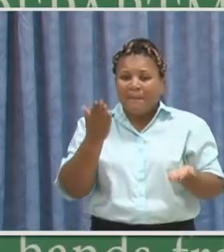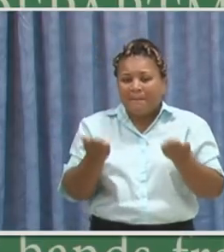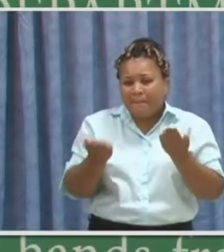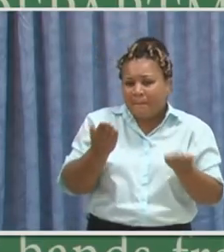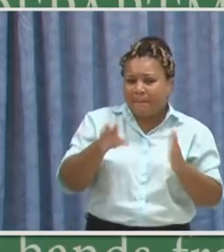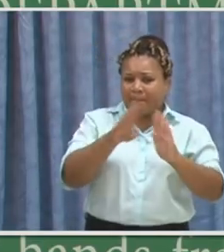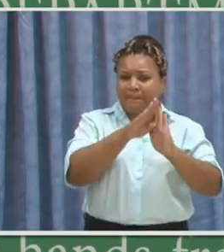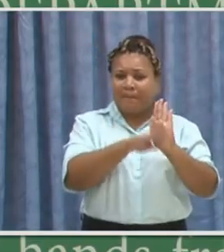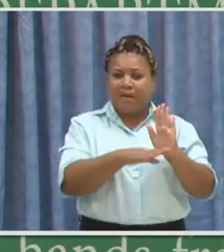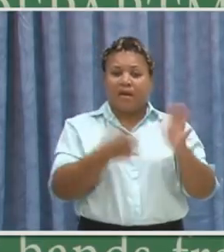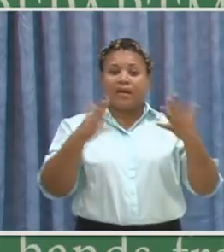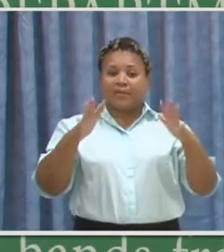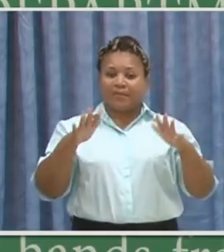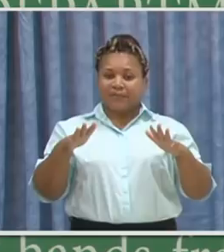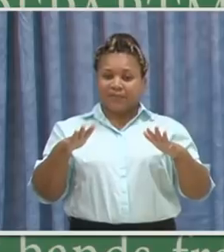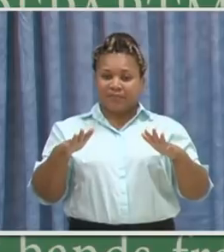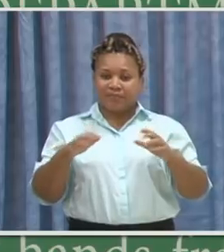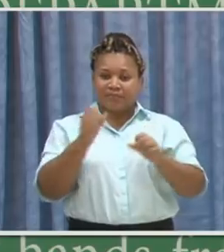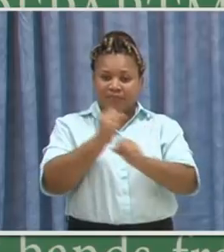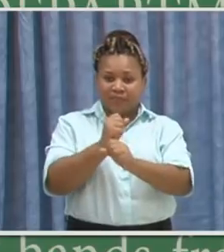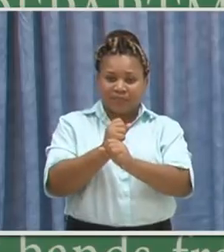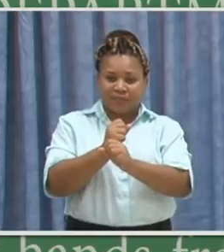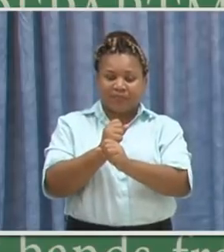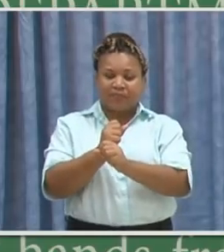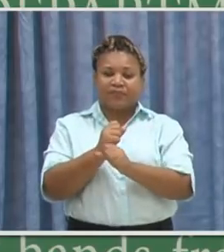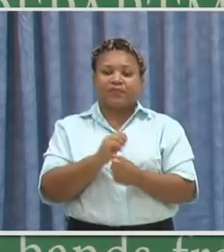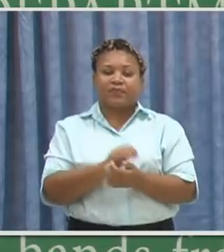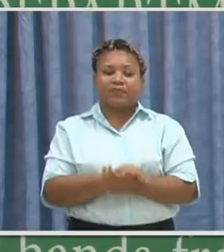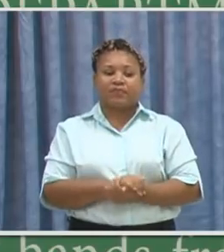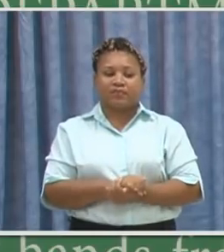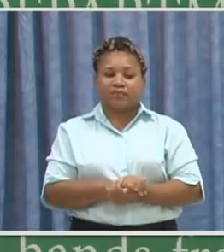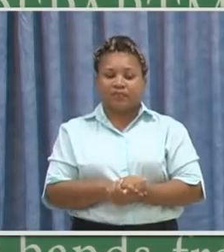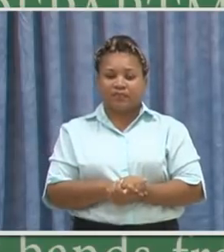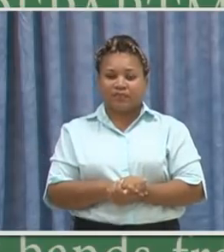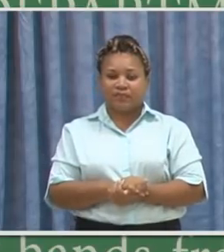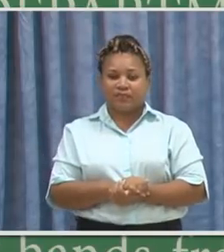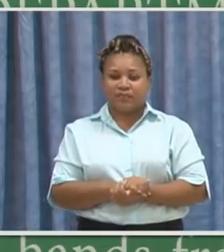c'est moi, nous nous préparons pour différents cas de scénario. Par exemple, on